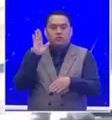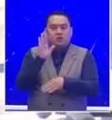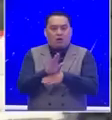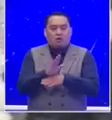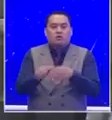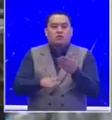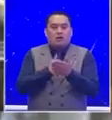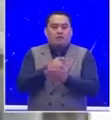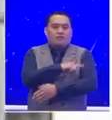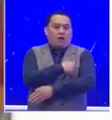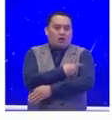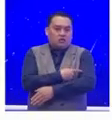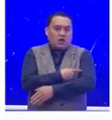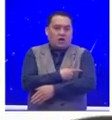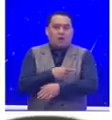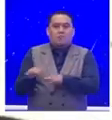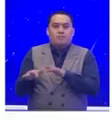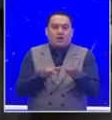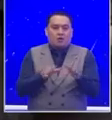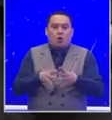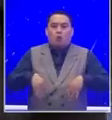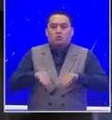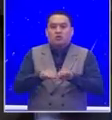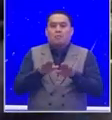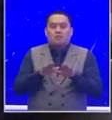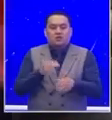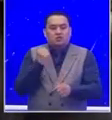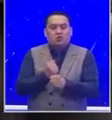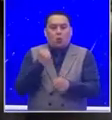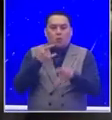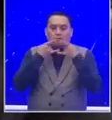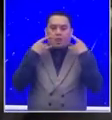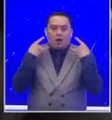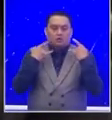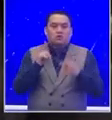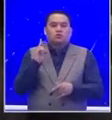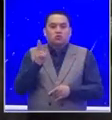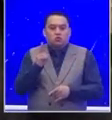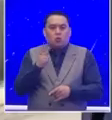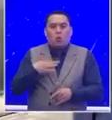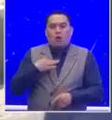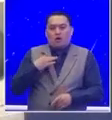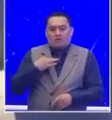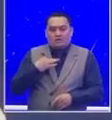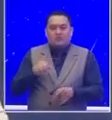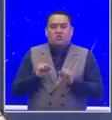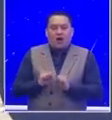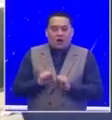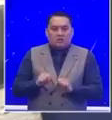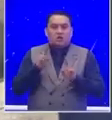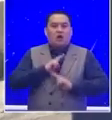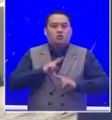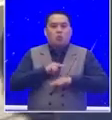главного санитарного врача. Такие передвигаются по общественным местам строго в масках. С теми же, кто пренебрегает средствами защиты,